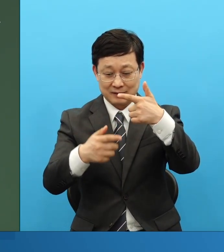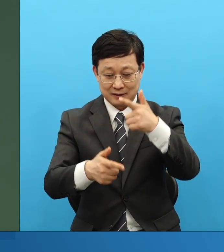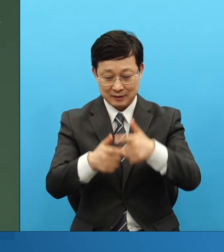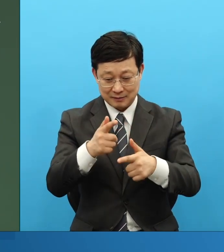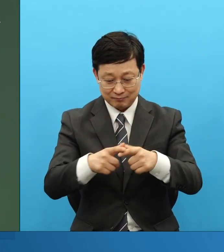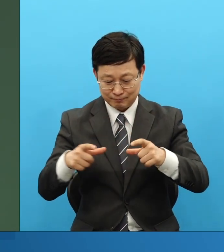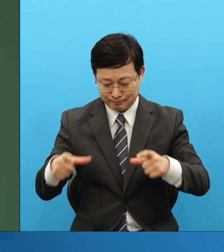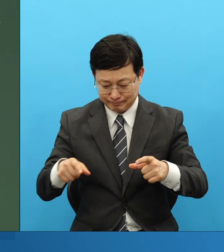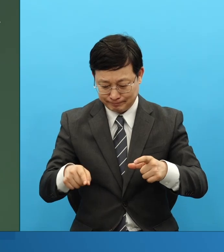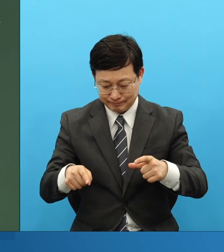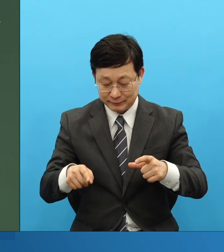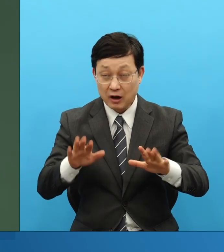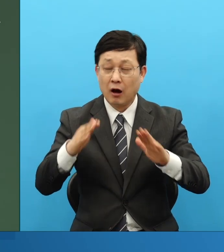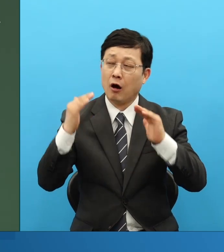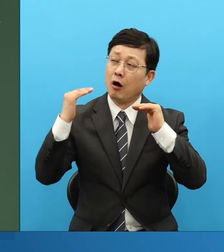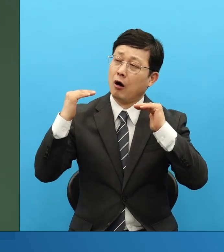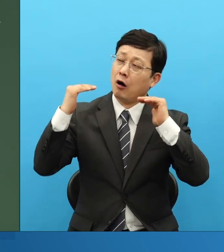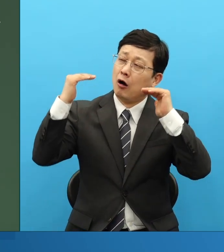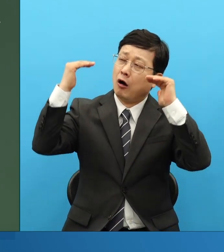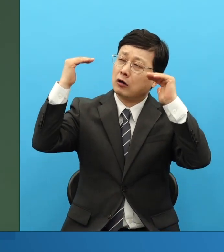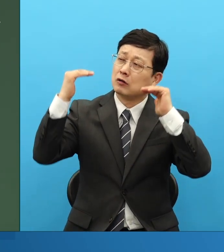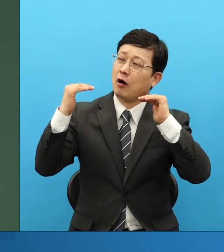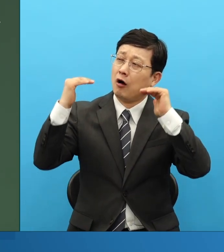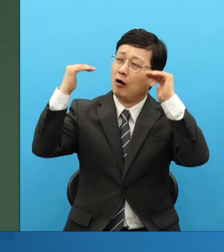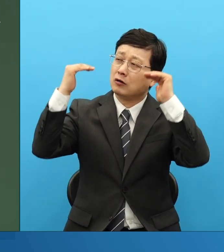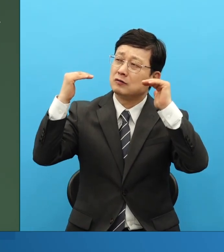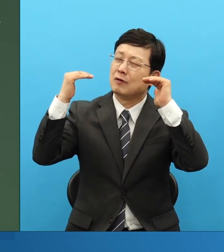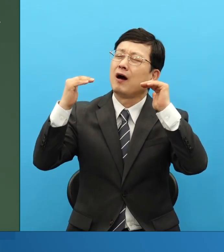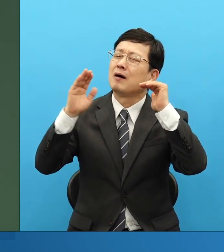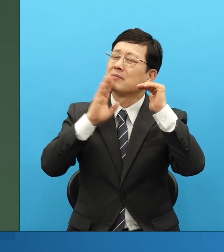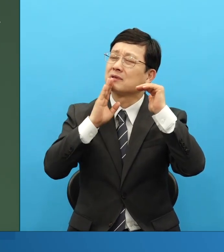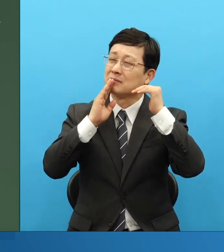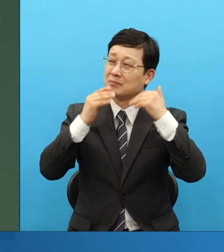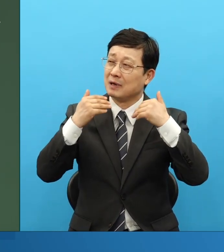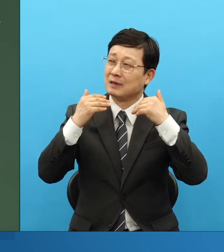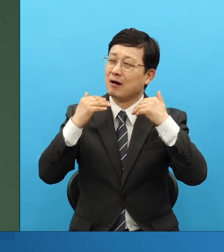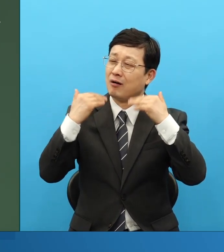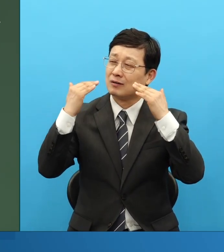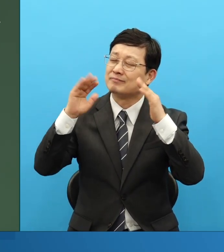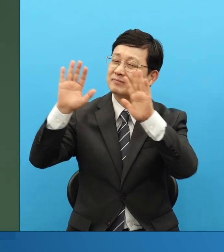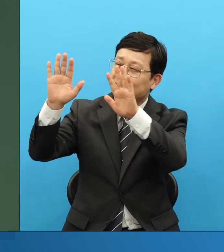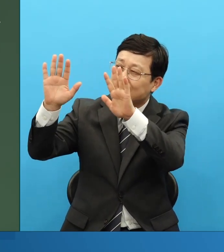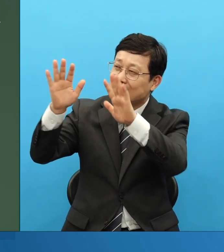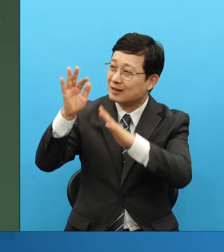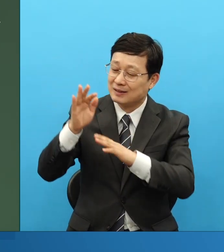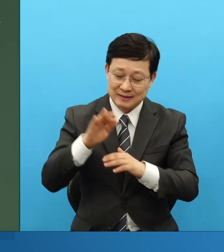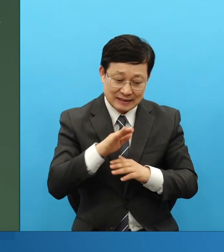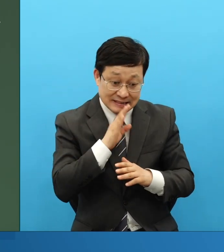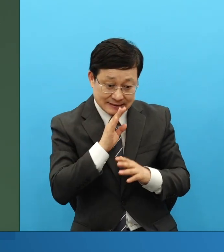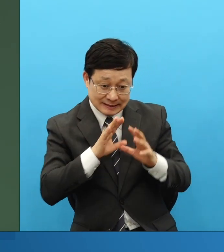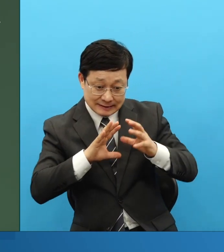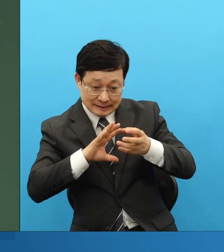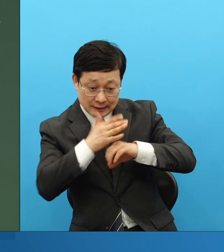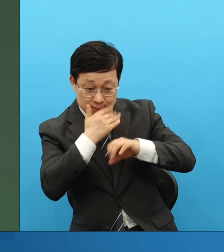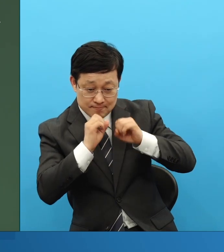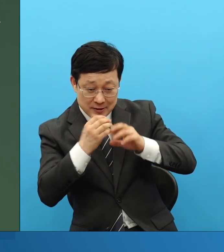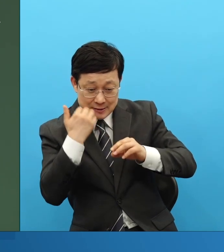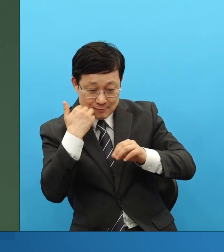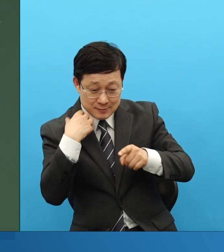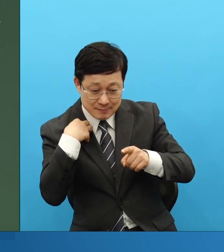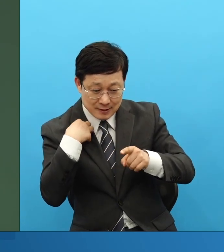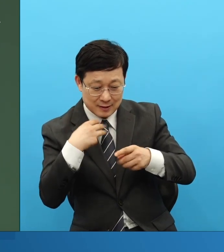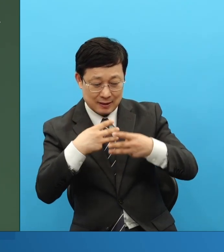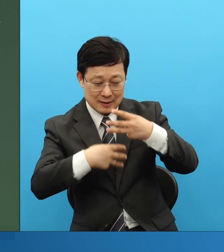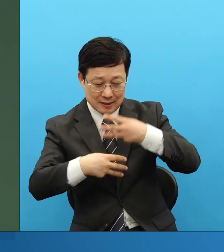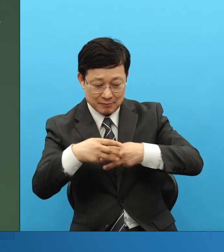쓸모없단 말이 아닙니다. 세계를 바꾸는 것은 렘넌트야. not that the adults are useless, but the ones who can change the world are the remnants.